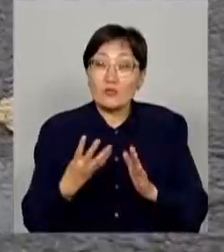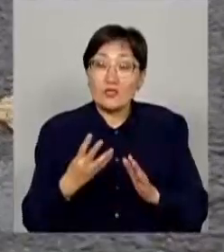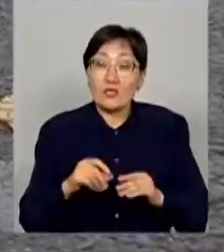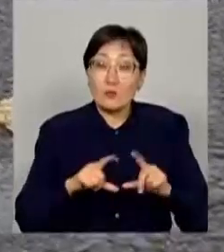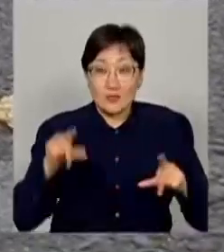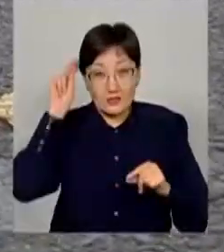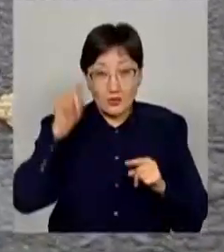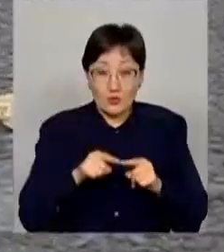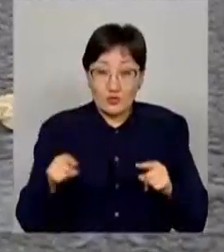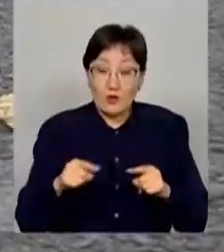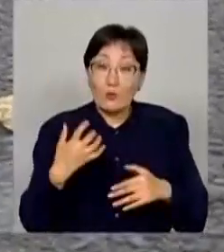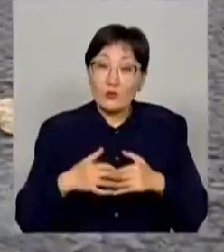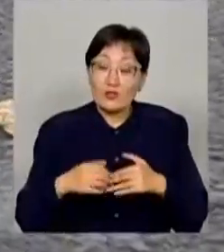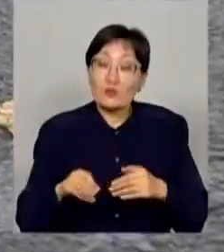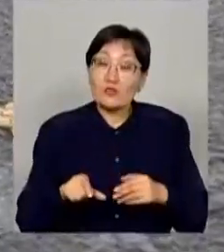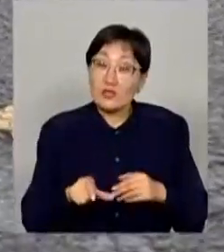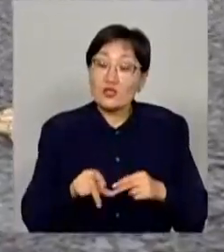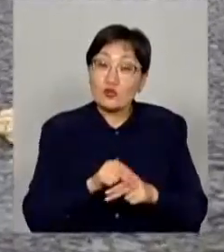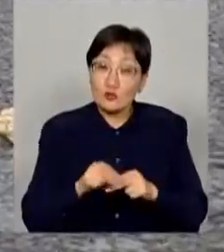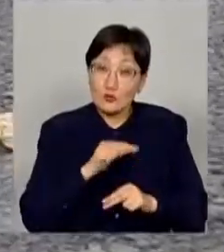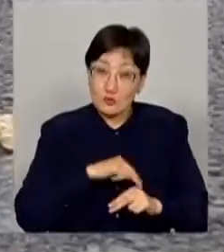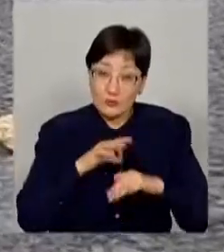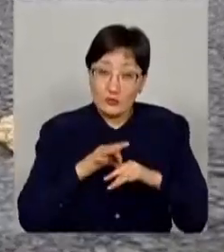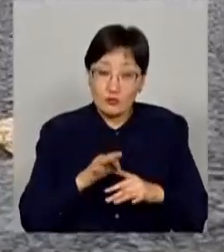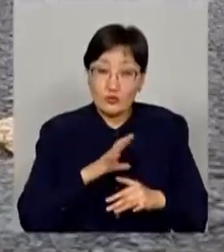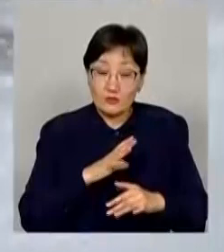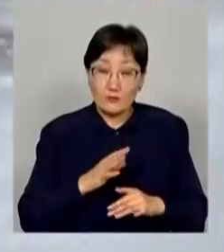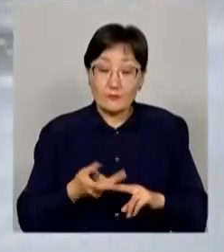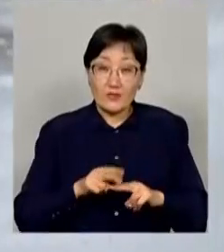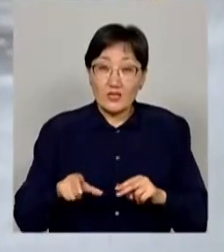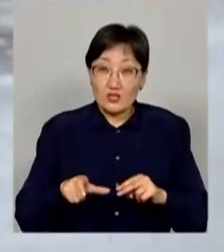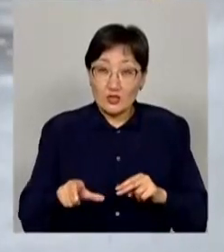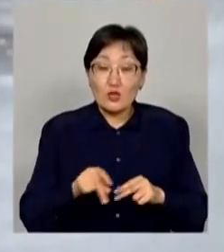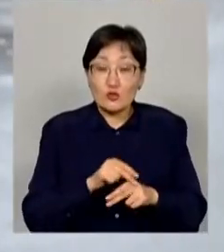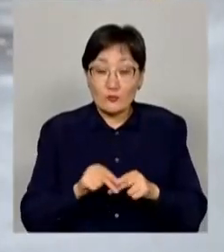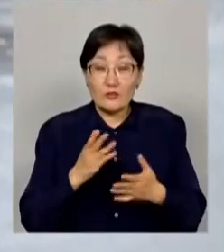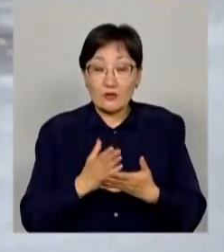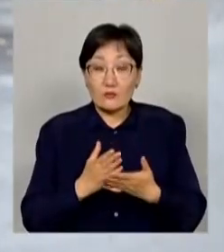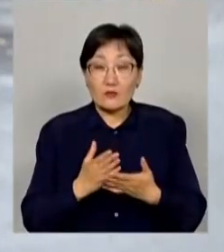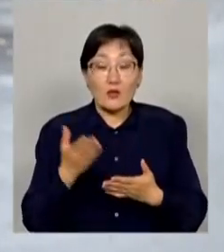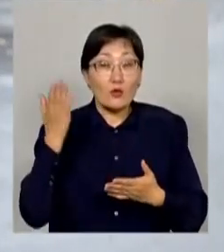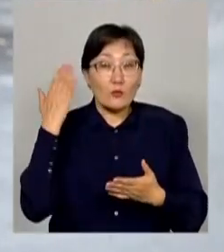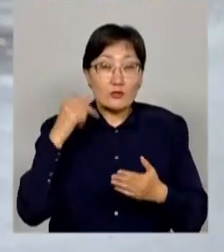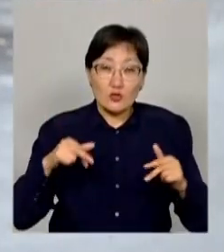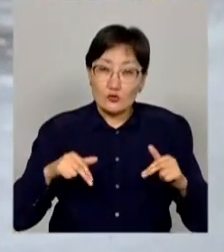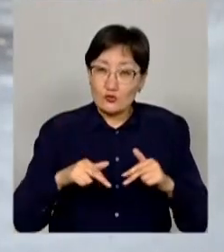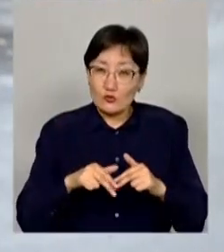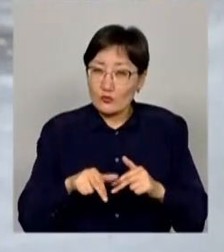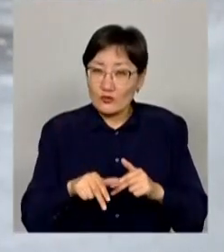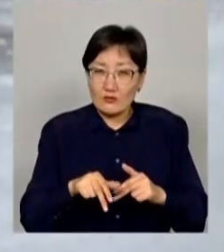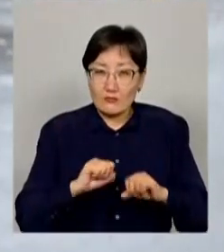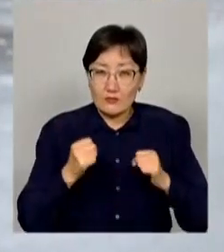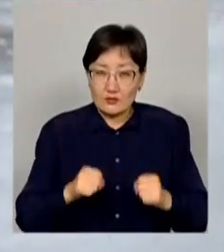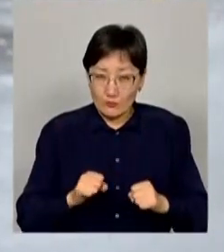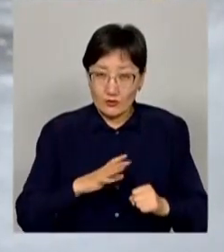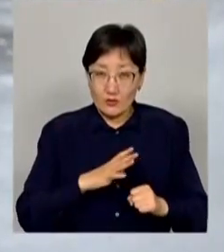мектепке дейінгі аралыққа орташа жол жөндеу жұмыстарын жүргізген. Мына жолды жөндеп беріп жатыр. Алдында деген жүруге невозможно еді. Әлі